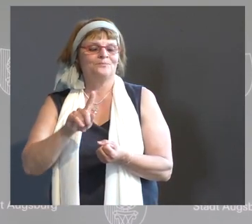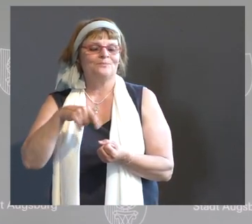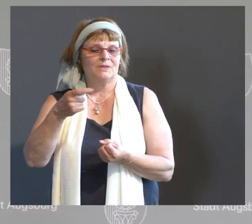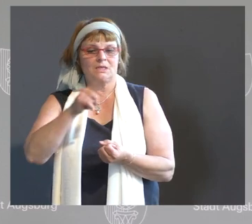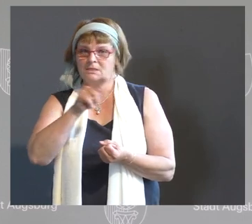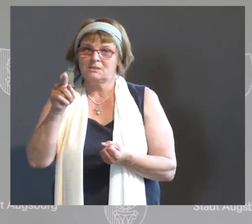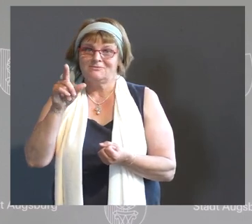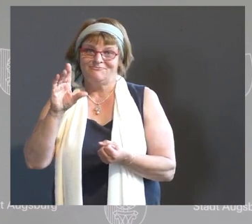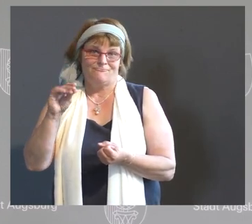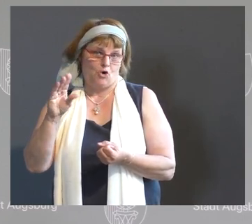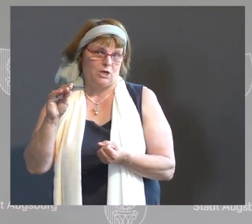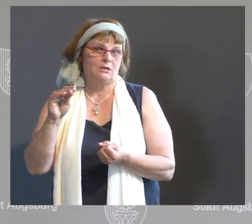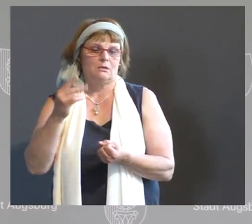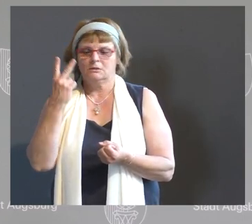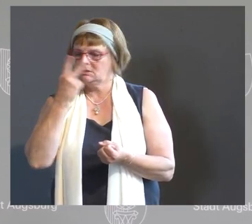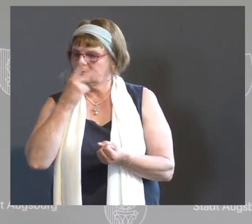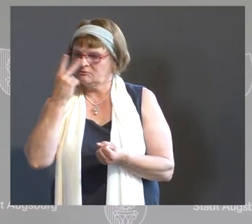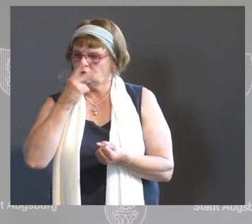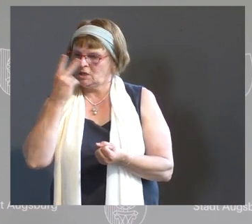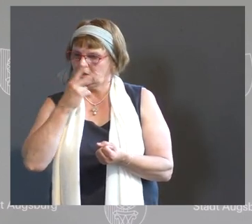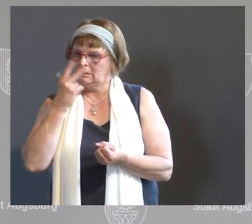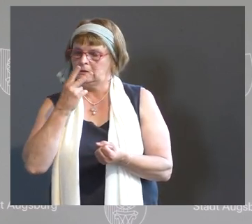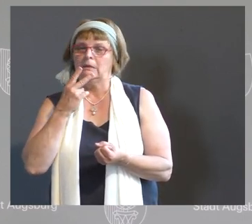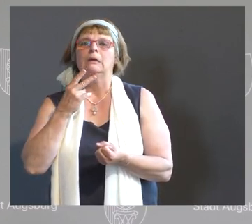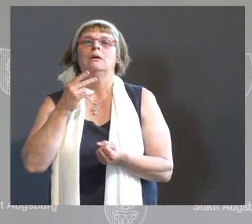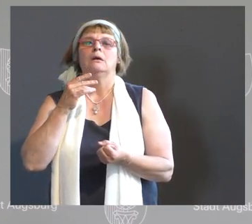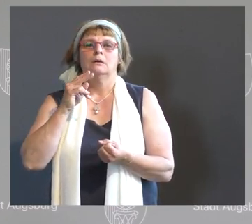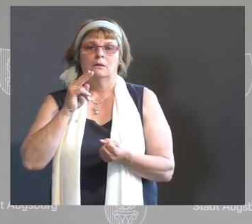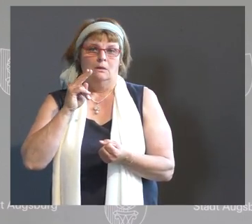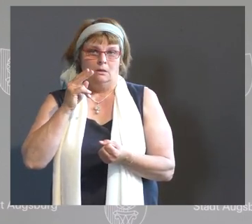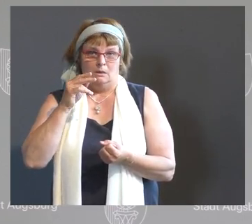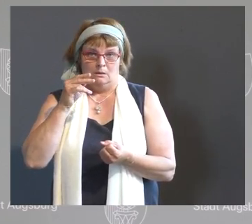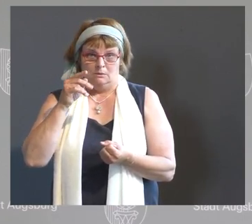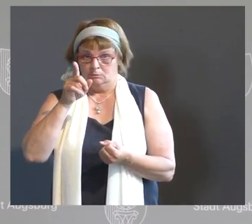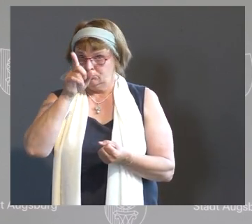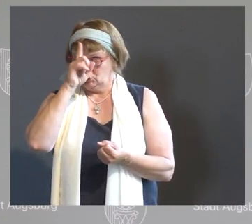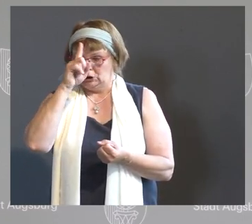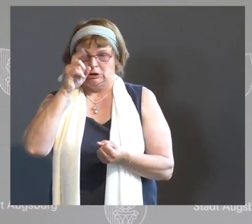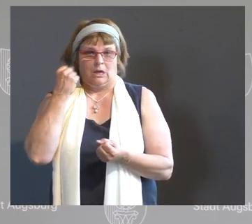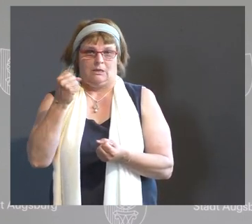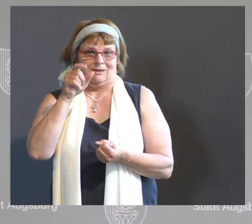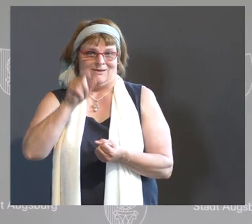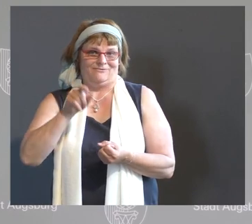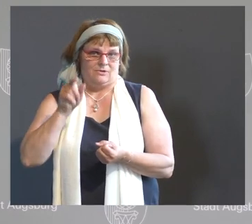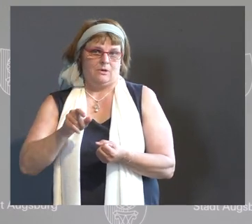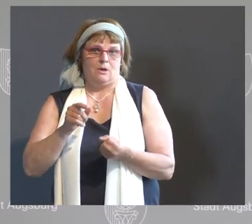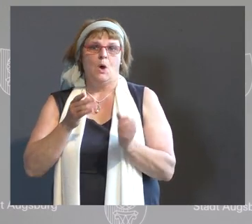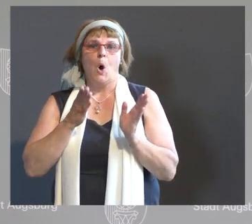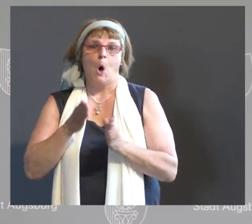Wochenende selbstverständlich mit starken Kräften im Innenstadtbereich gemeinsam im Ordnungsdienst